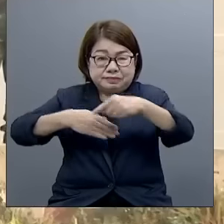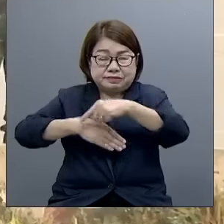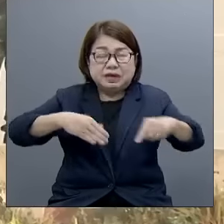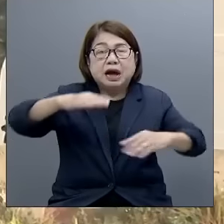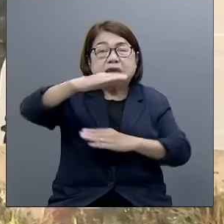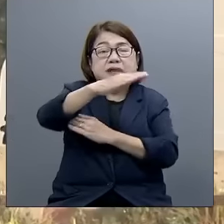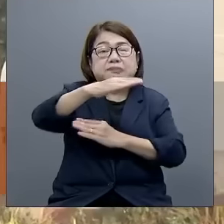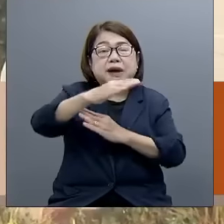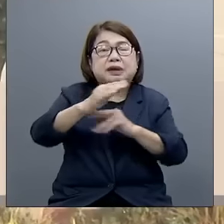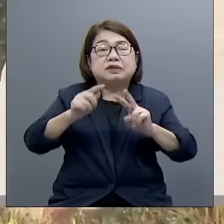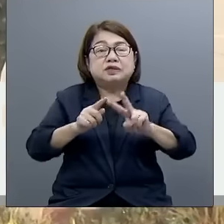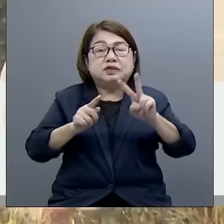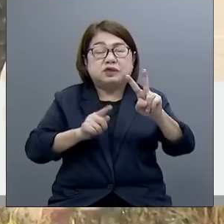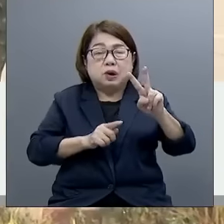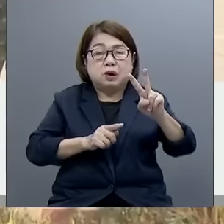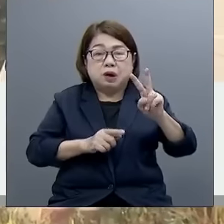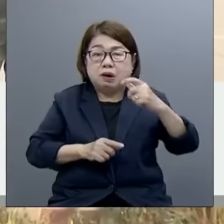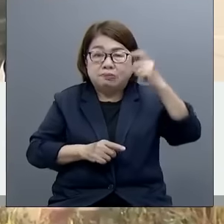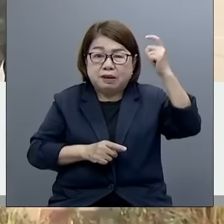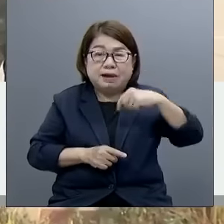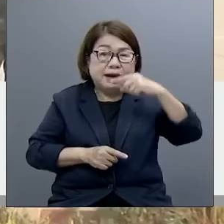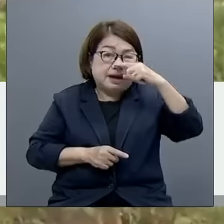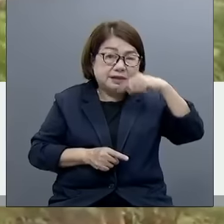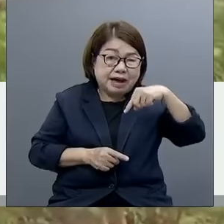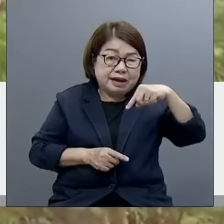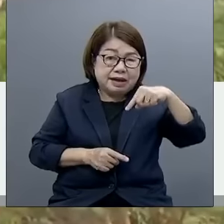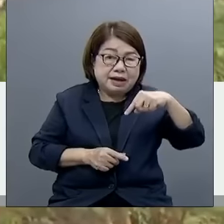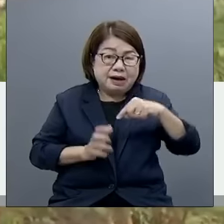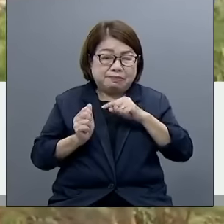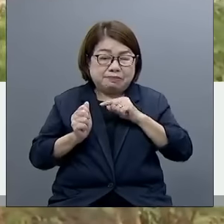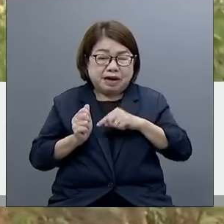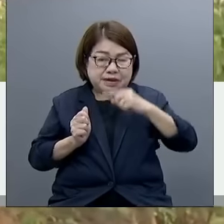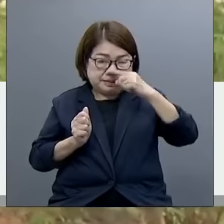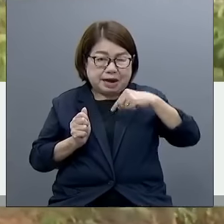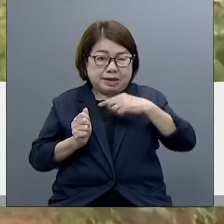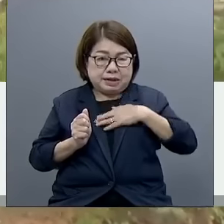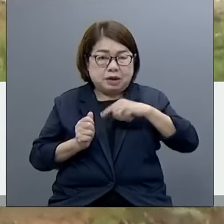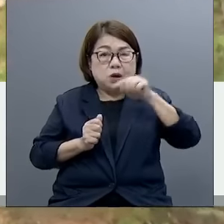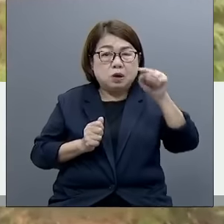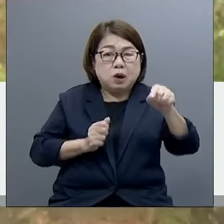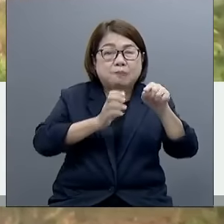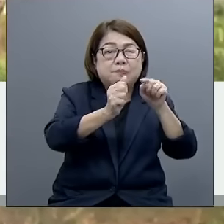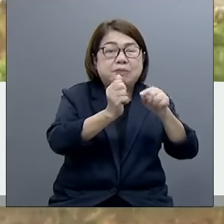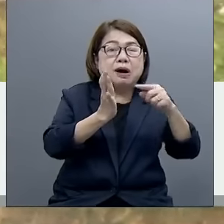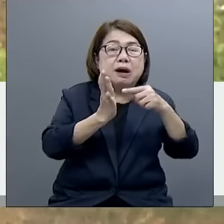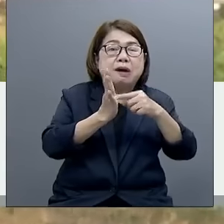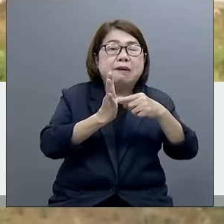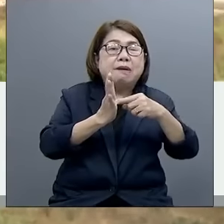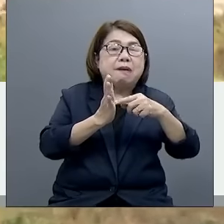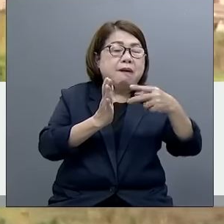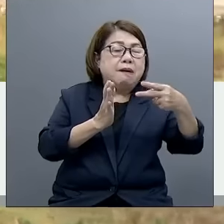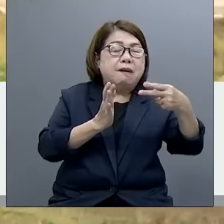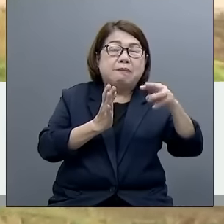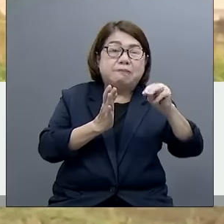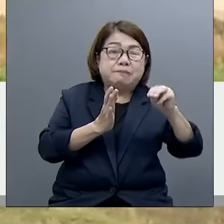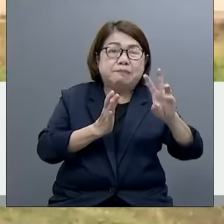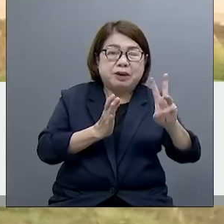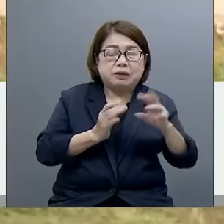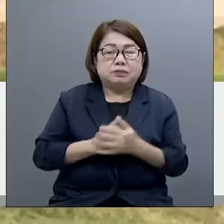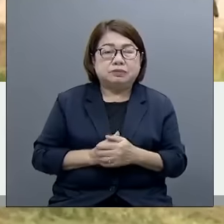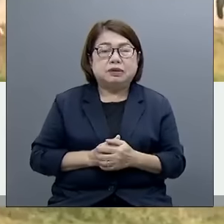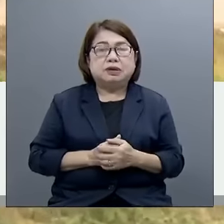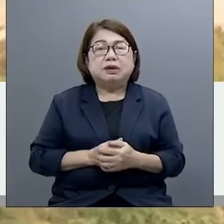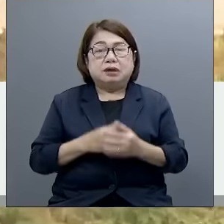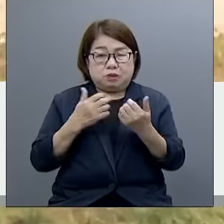อดเมียวดีนะครับจุดใกล้ฐานปฏิบัติการ275ฐานที่มั่นสุดท้ายที่เพิ่งแตกล่าสุดนะครับซึ่งล่าสุดนี้ก็ท